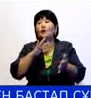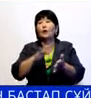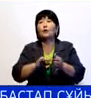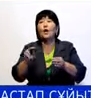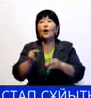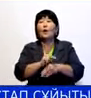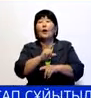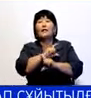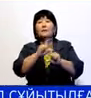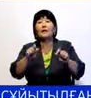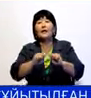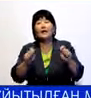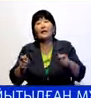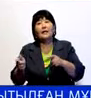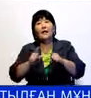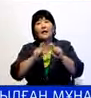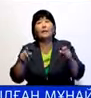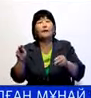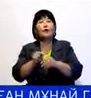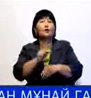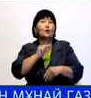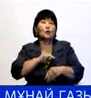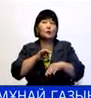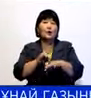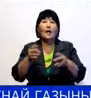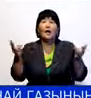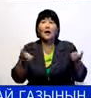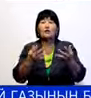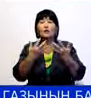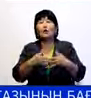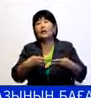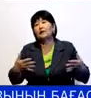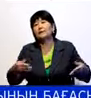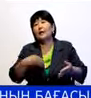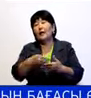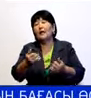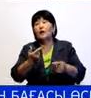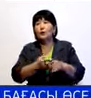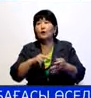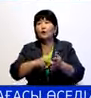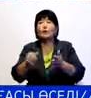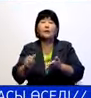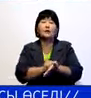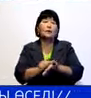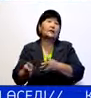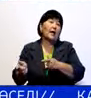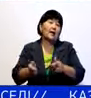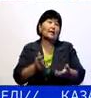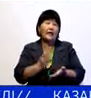оңалту мекемесі ашылмақ. Дайын ғимаратқа жөндеу жұмыстары жүргізіліп, қажетті құрал-жабдықтар алынады. Ол үшін жоба сметалық құжаттары